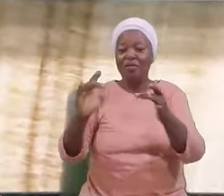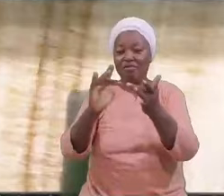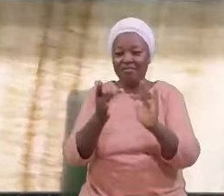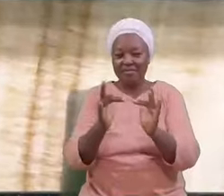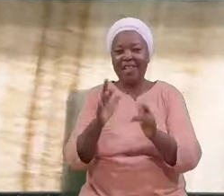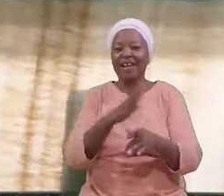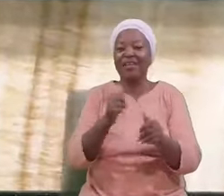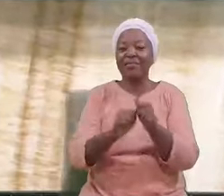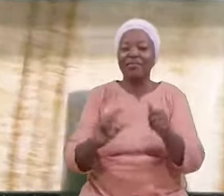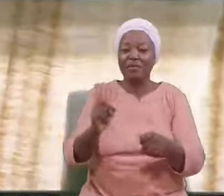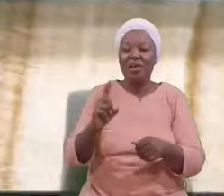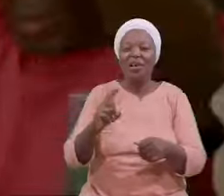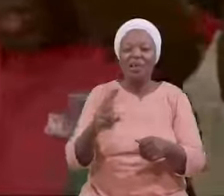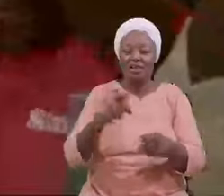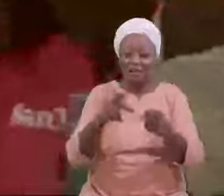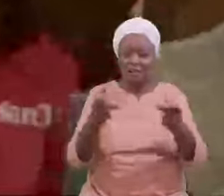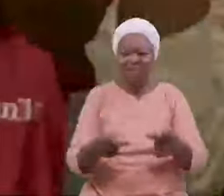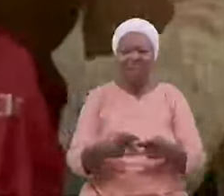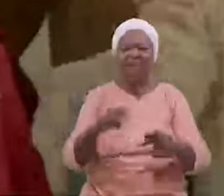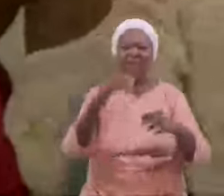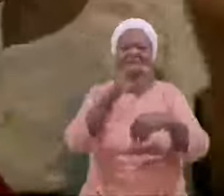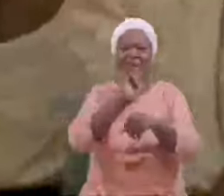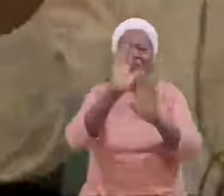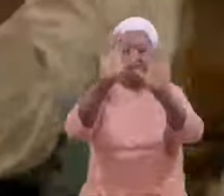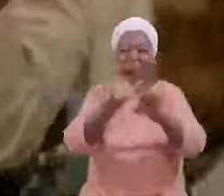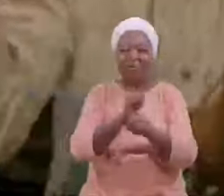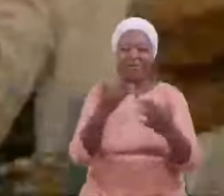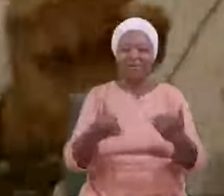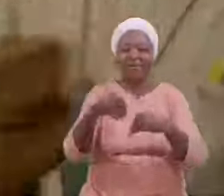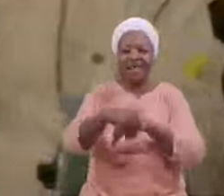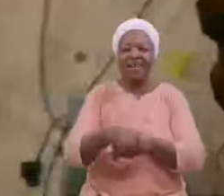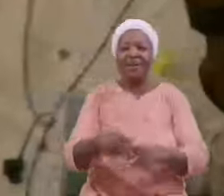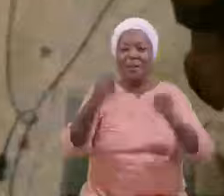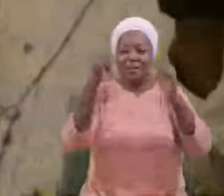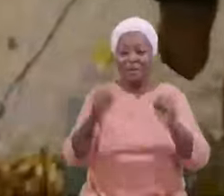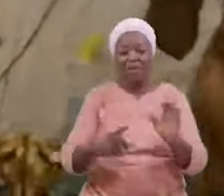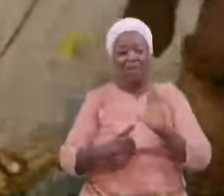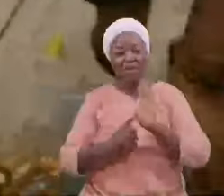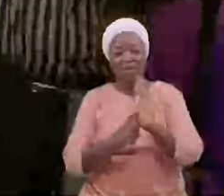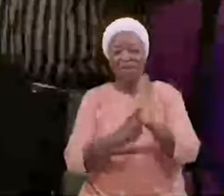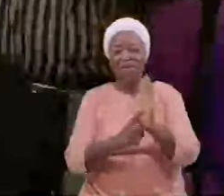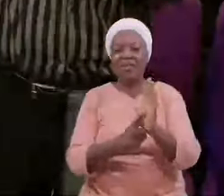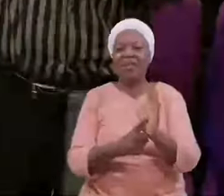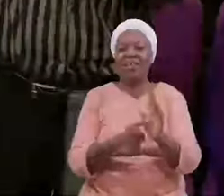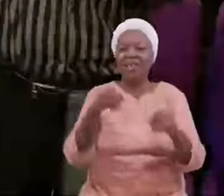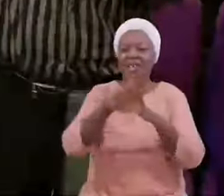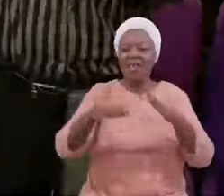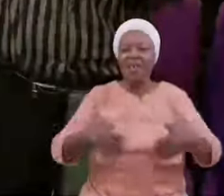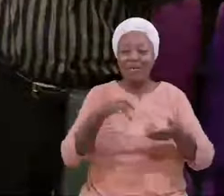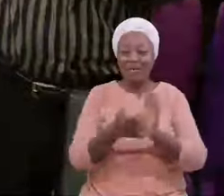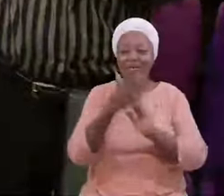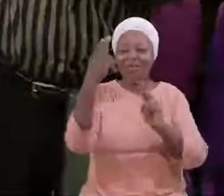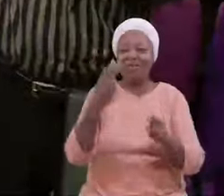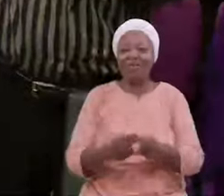Le miracle ce soir, la manifestation de puissance dans votre vie, la